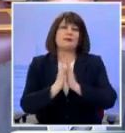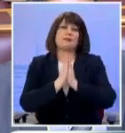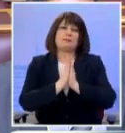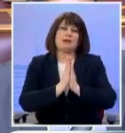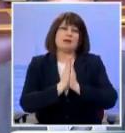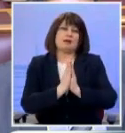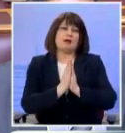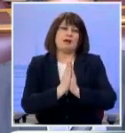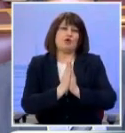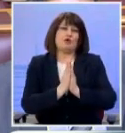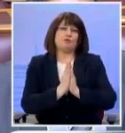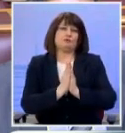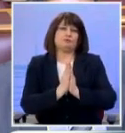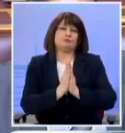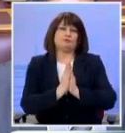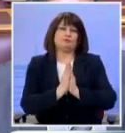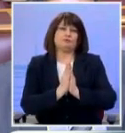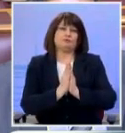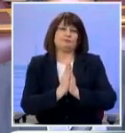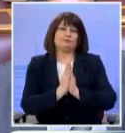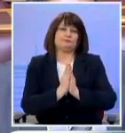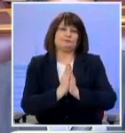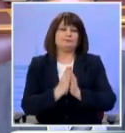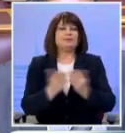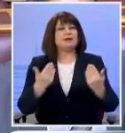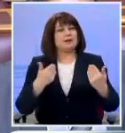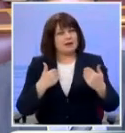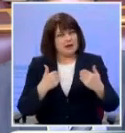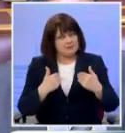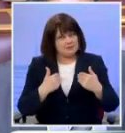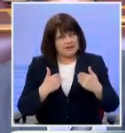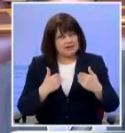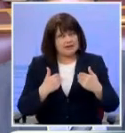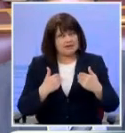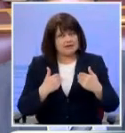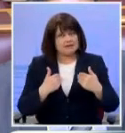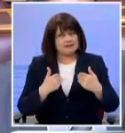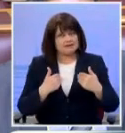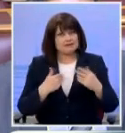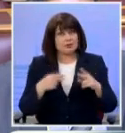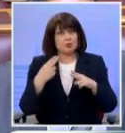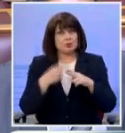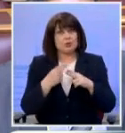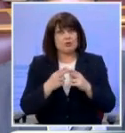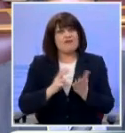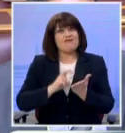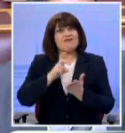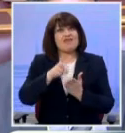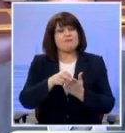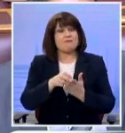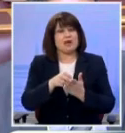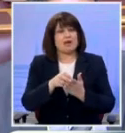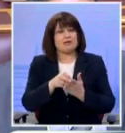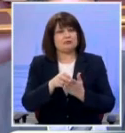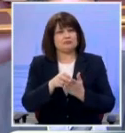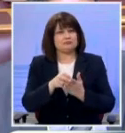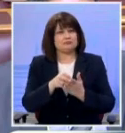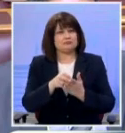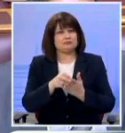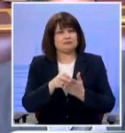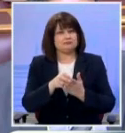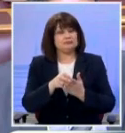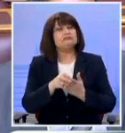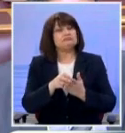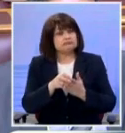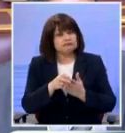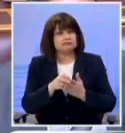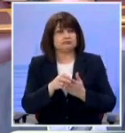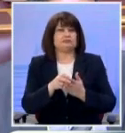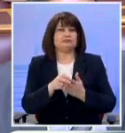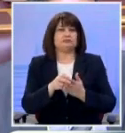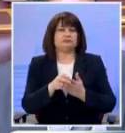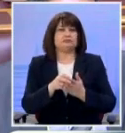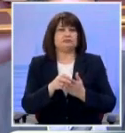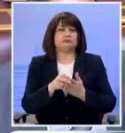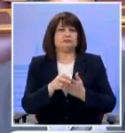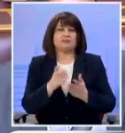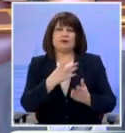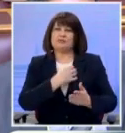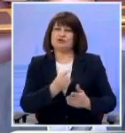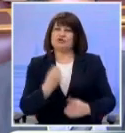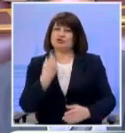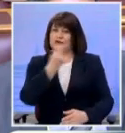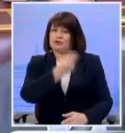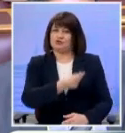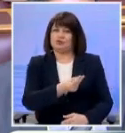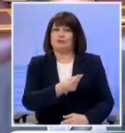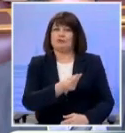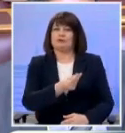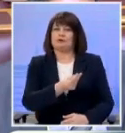παρακαλούμε. Και εμείς που κάναμε το μεγάλο βήμα και δώσαμε και την εμπιστοσύνη